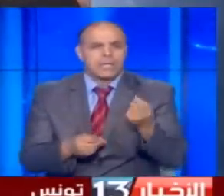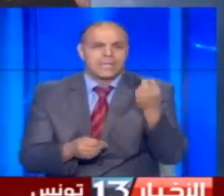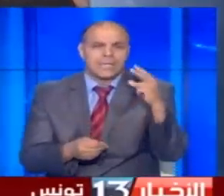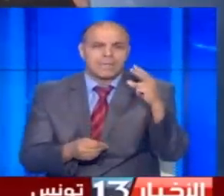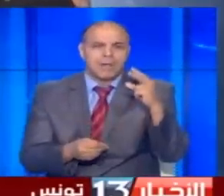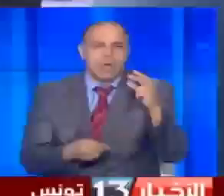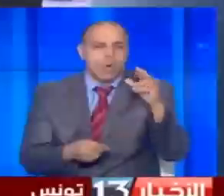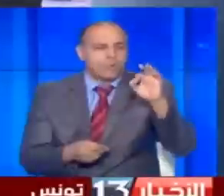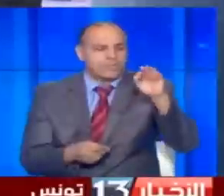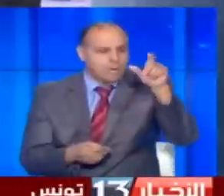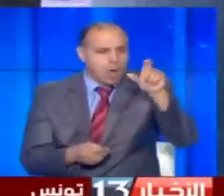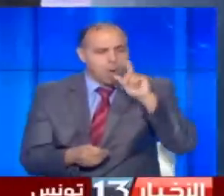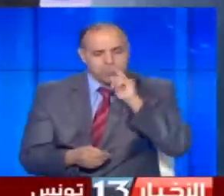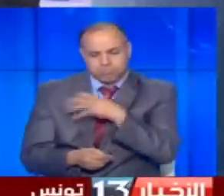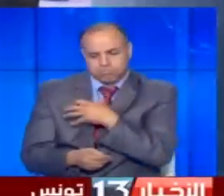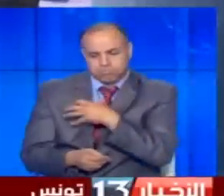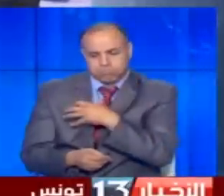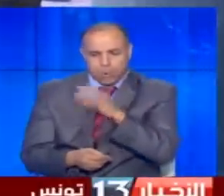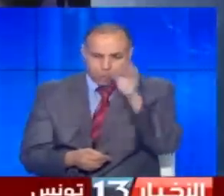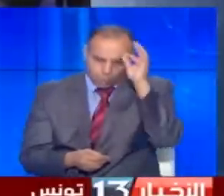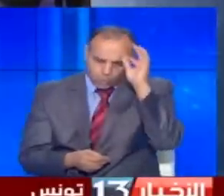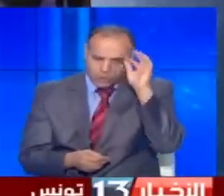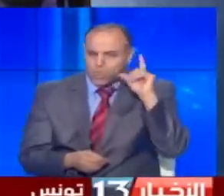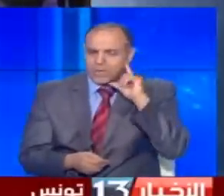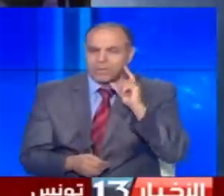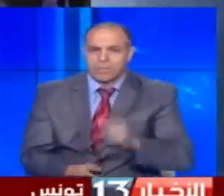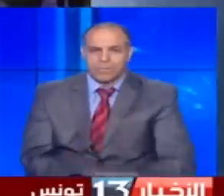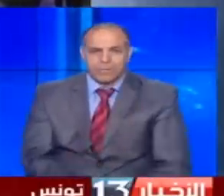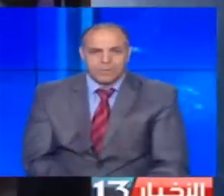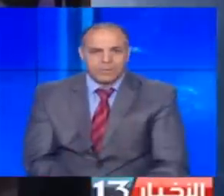وخمسين رجل اعمال من البلد